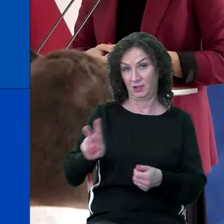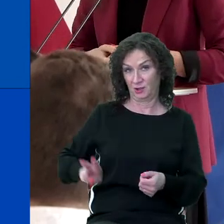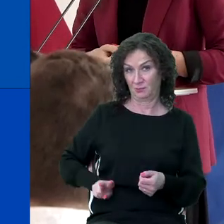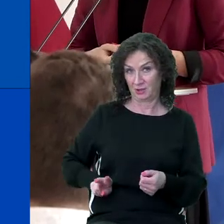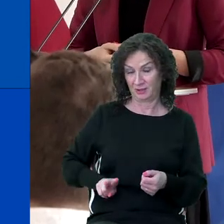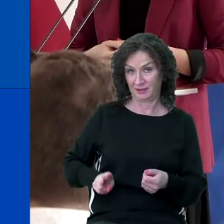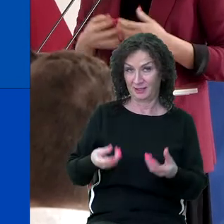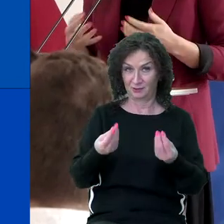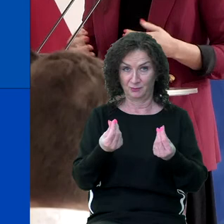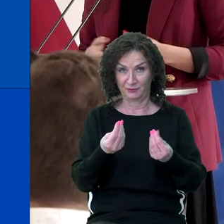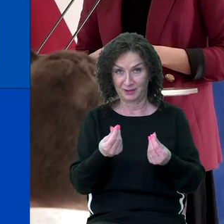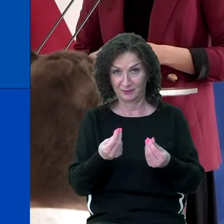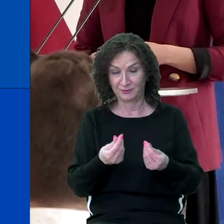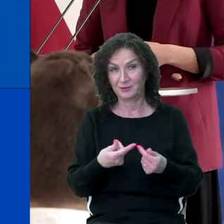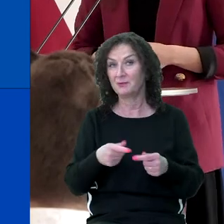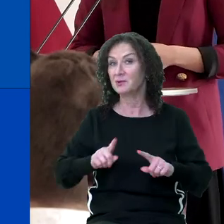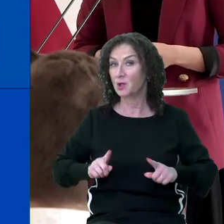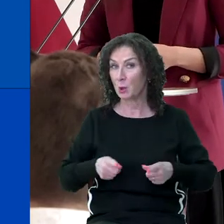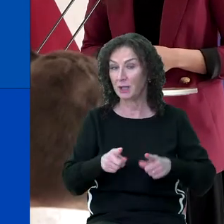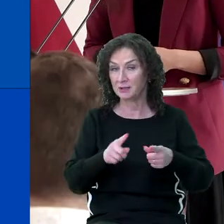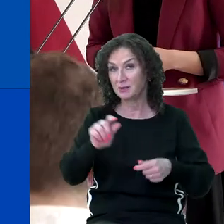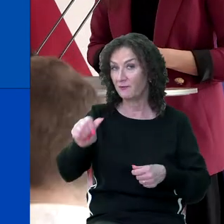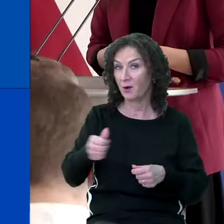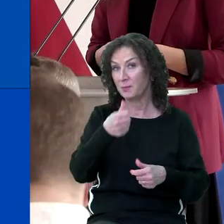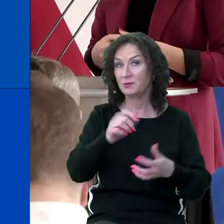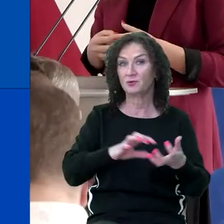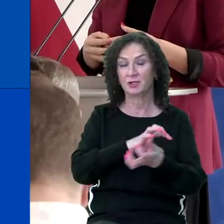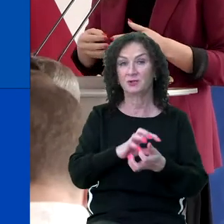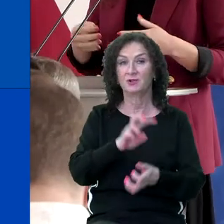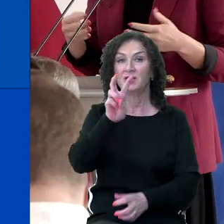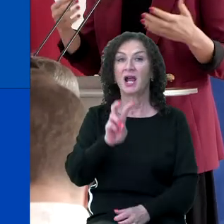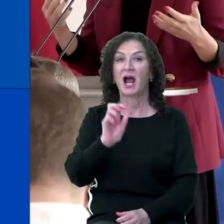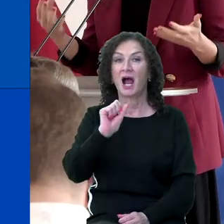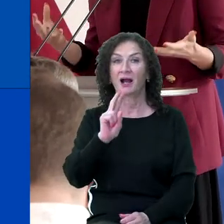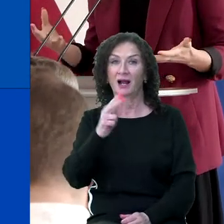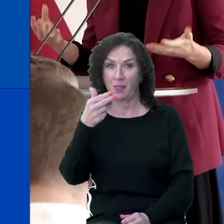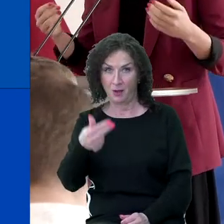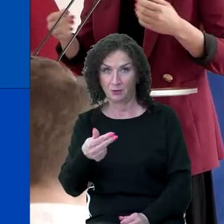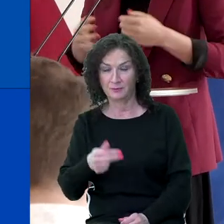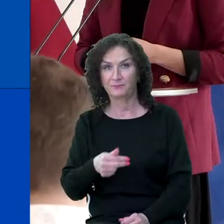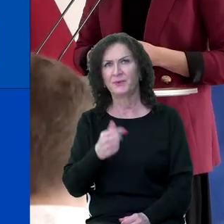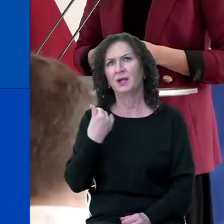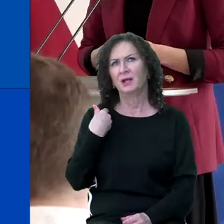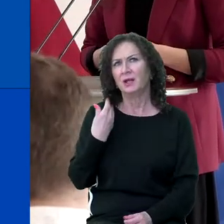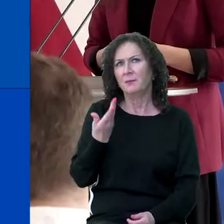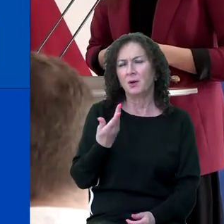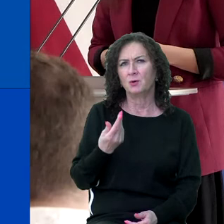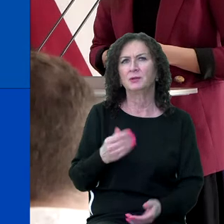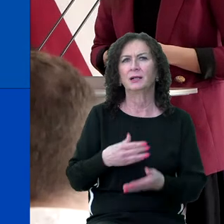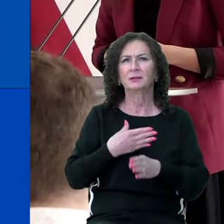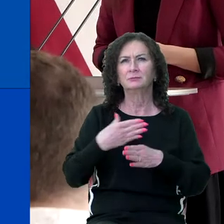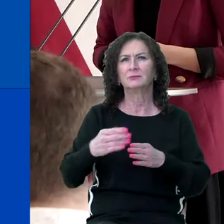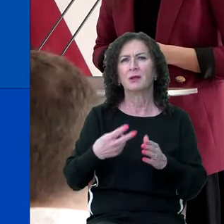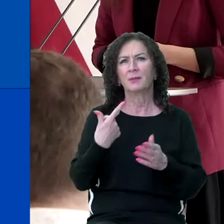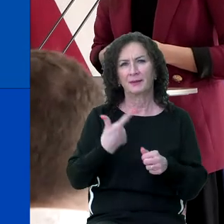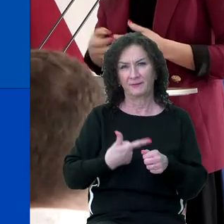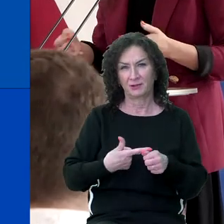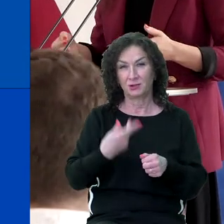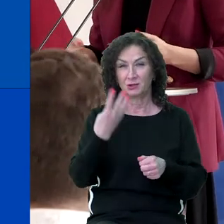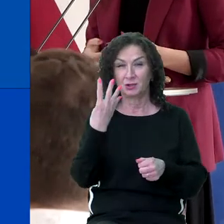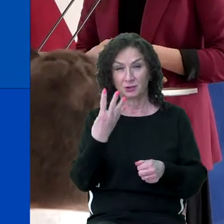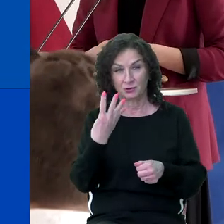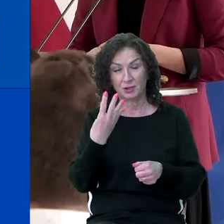jeszcze takiego hackatonu nie zorganizowało. I okazało się, że w trakcie właśnie tego maratonu programowania przez 24 godziny